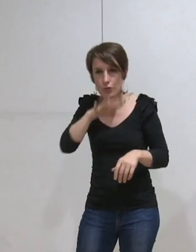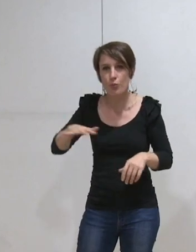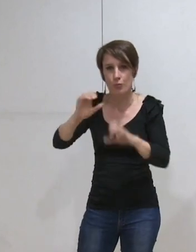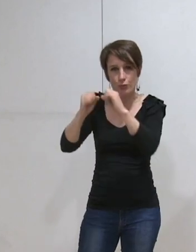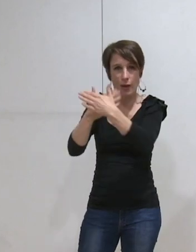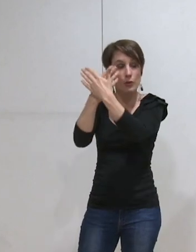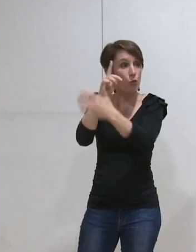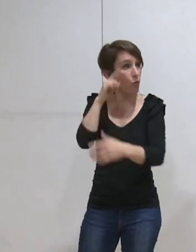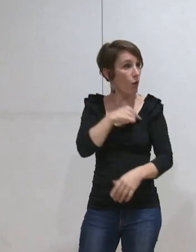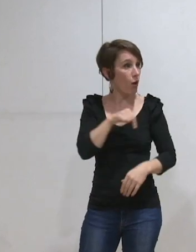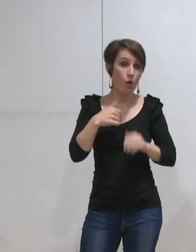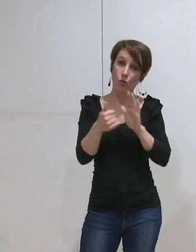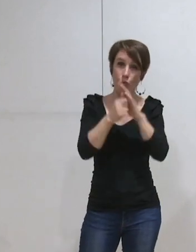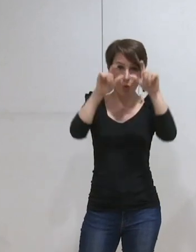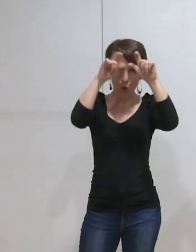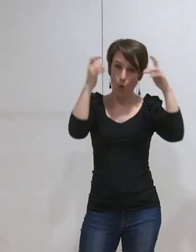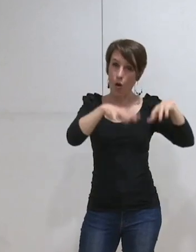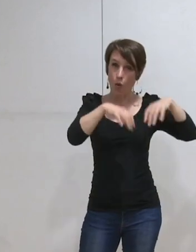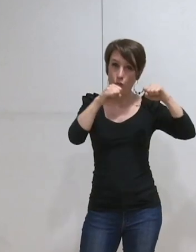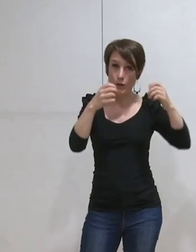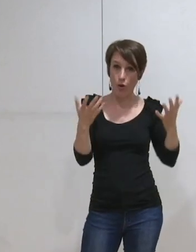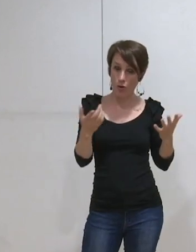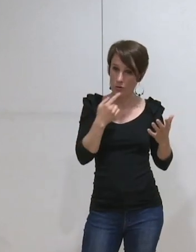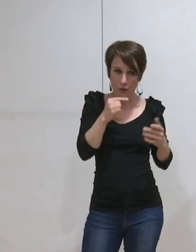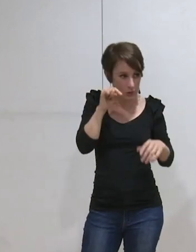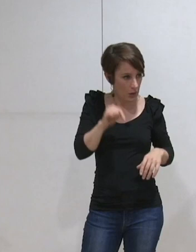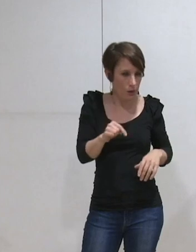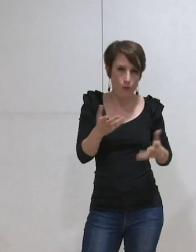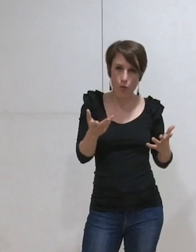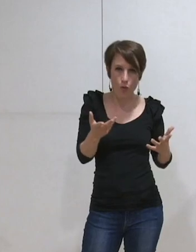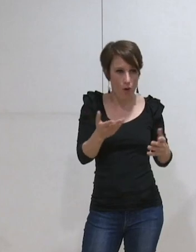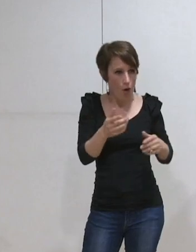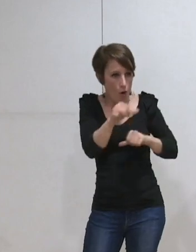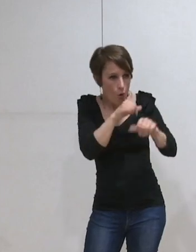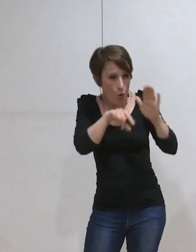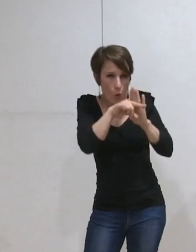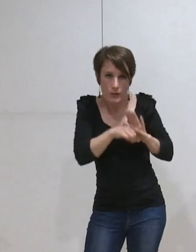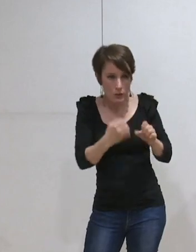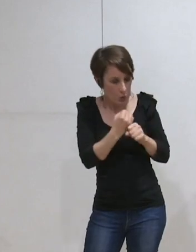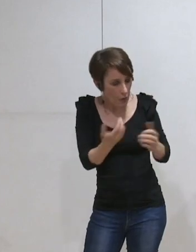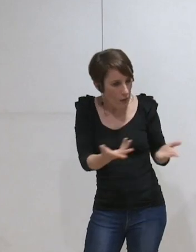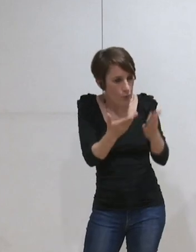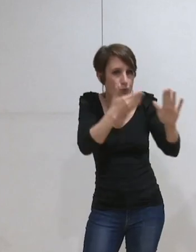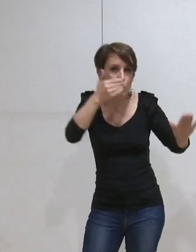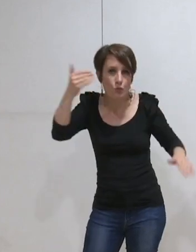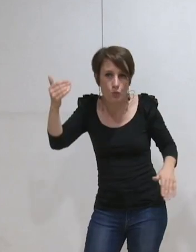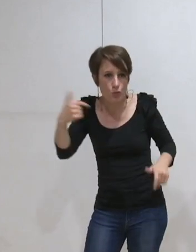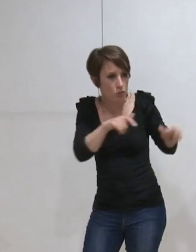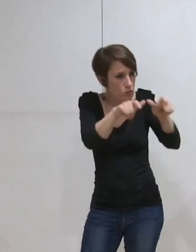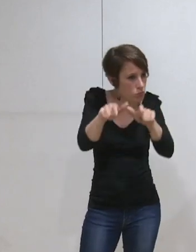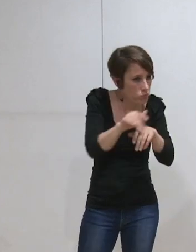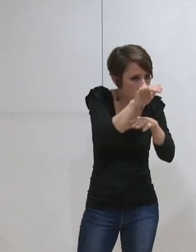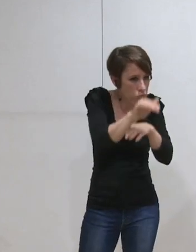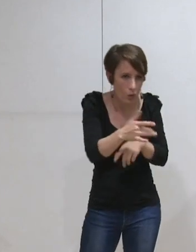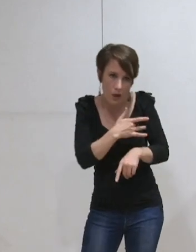avons le devoir de protéger nos agents d'améliorer leurs conditions de travail et de se soucier de l'accompagnement social et de